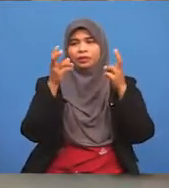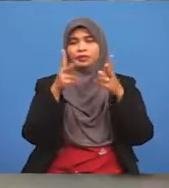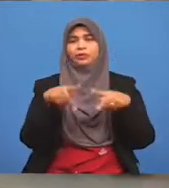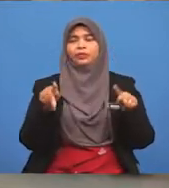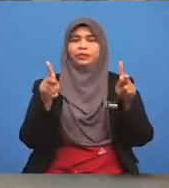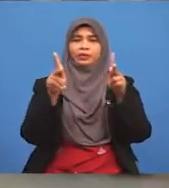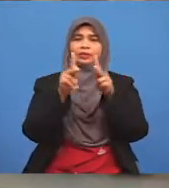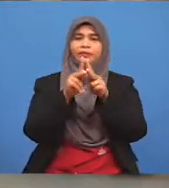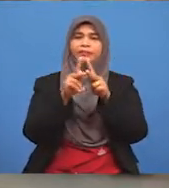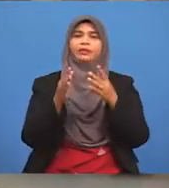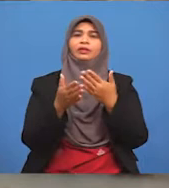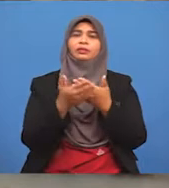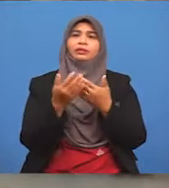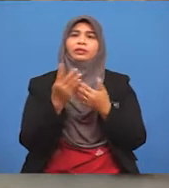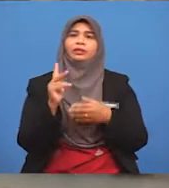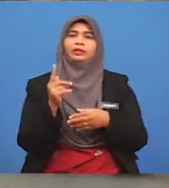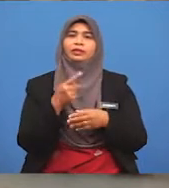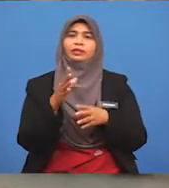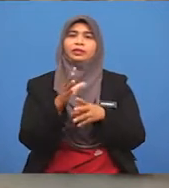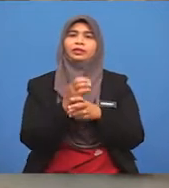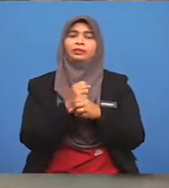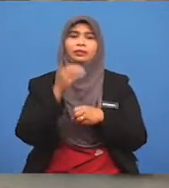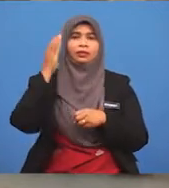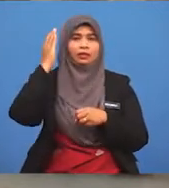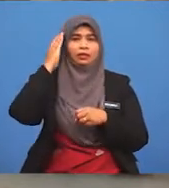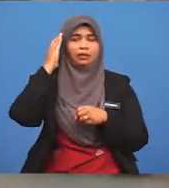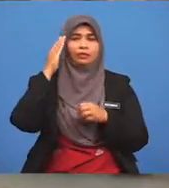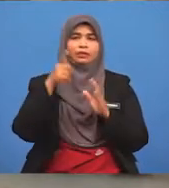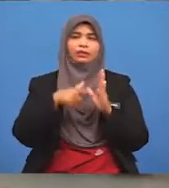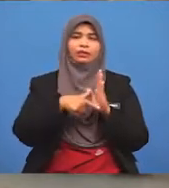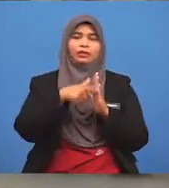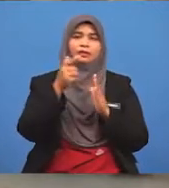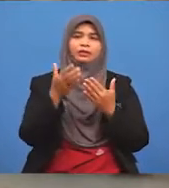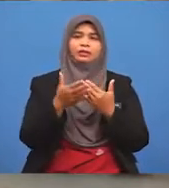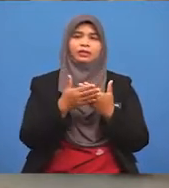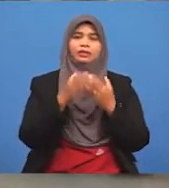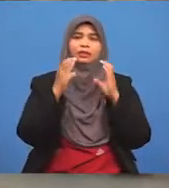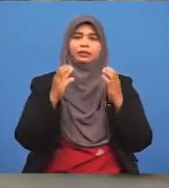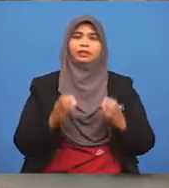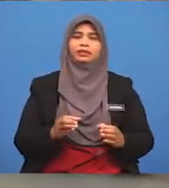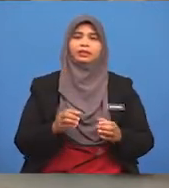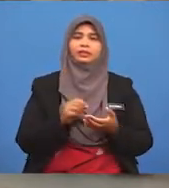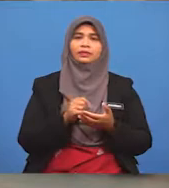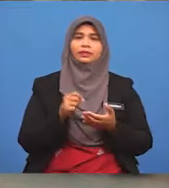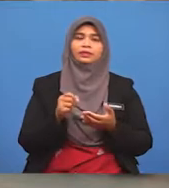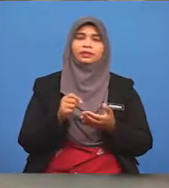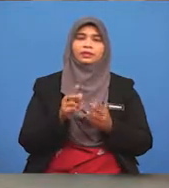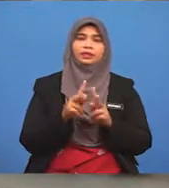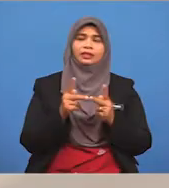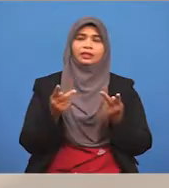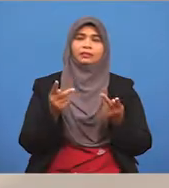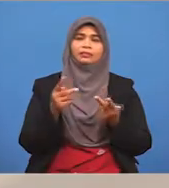Mudah-mudahan kita dapat mengetahui lebih dekat cara penulisan kitab hebat